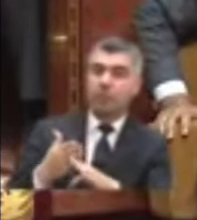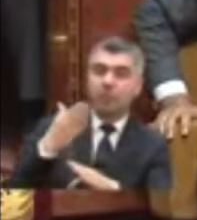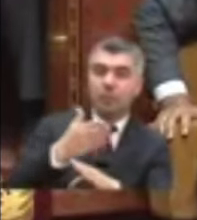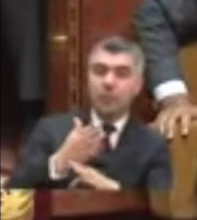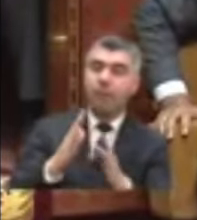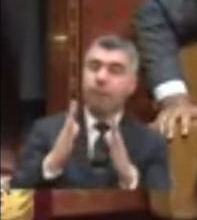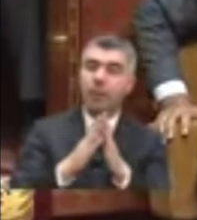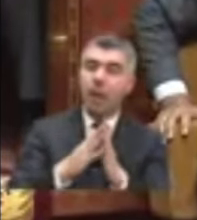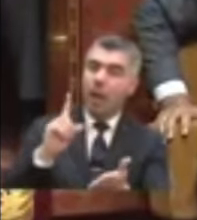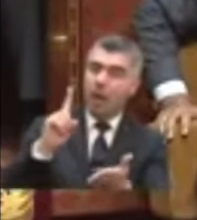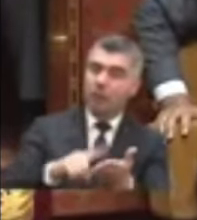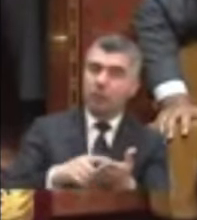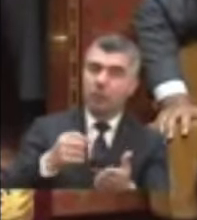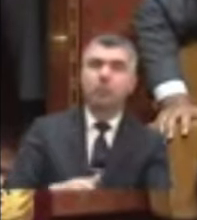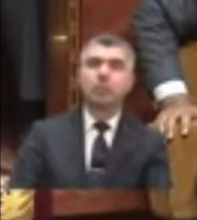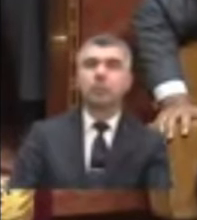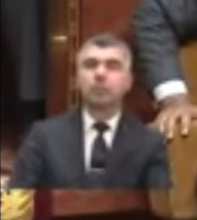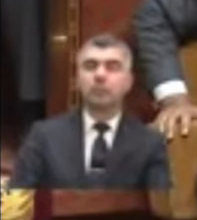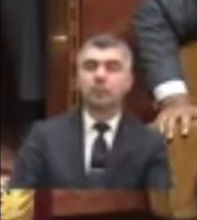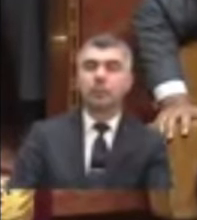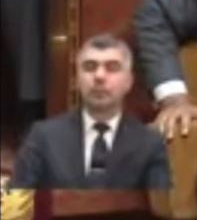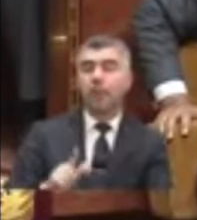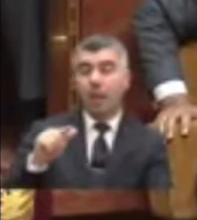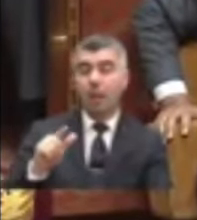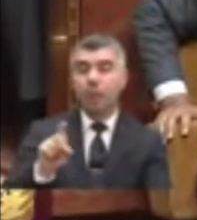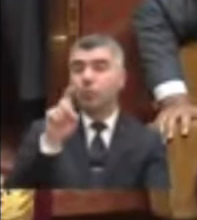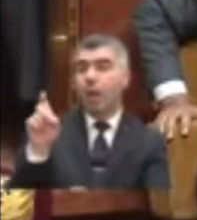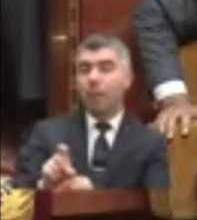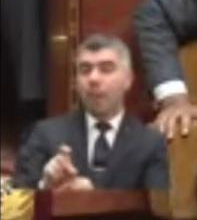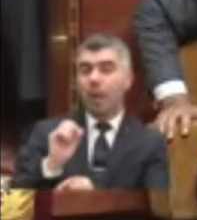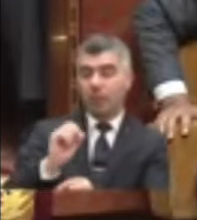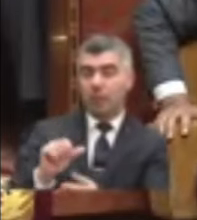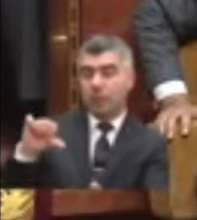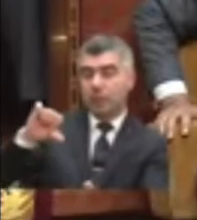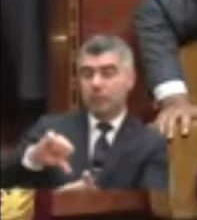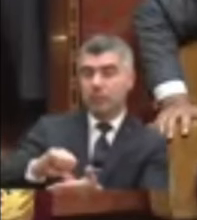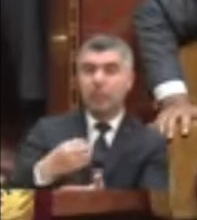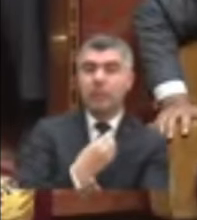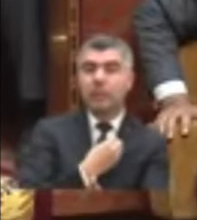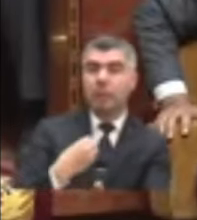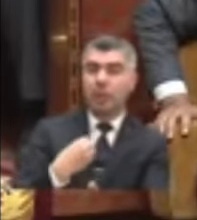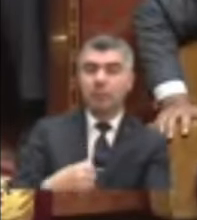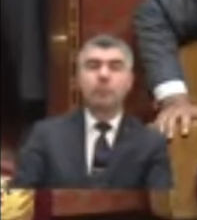باش يتوفر لها هذا السكن الوظيفي. عندنا في جامعة سيدي علال التازي المركز الصحي